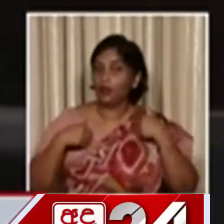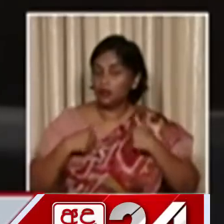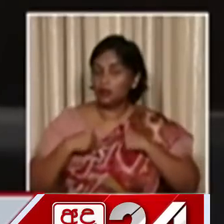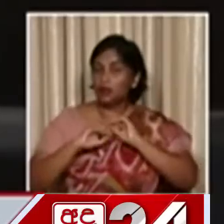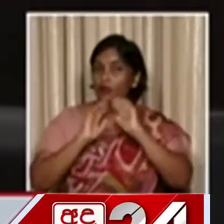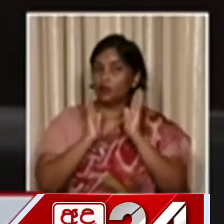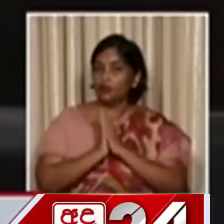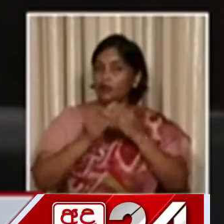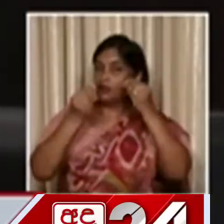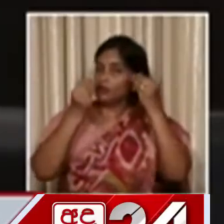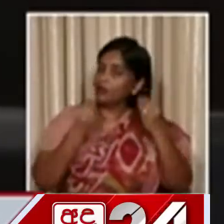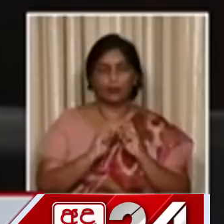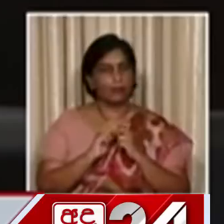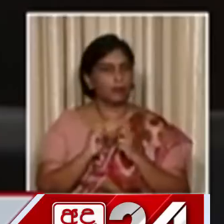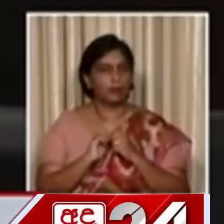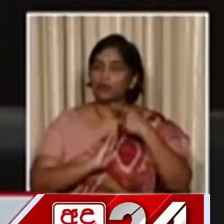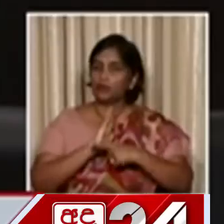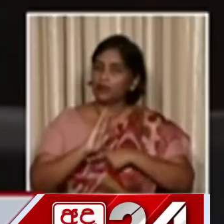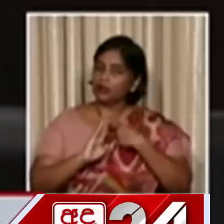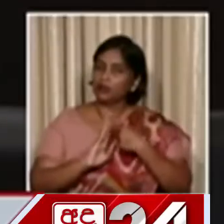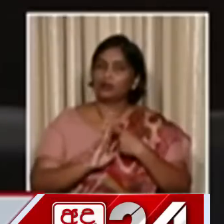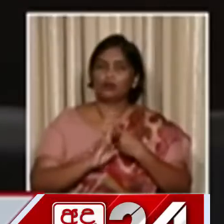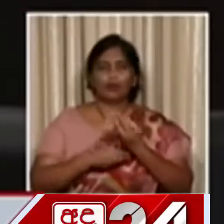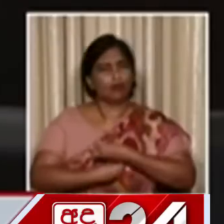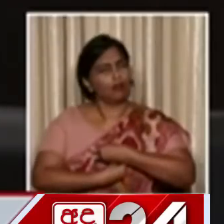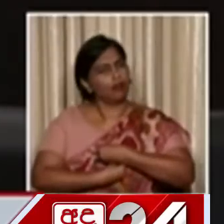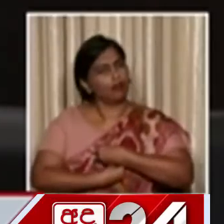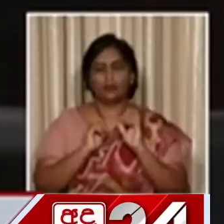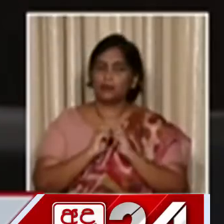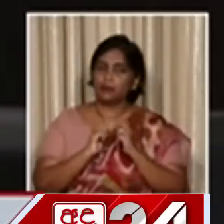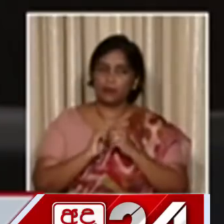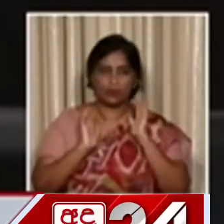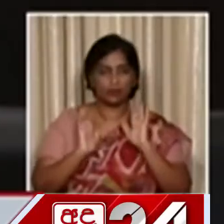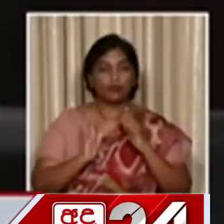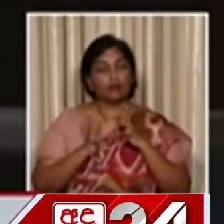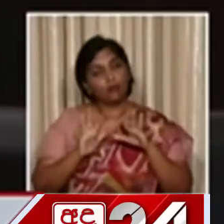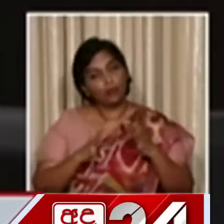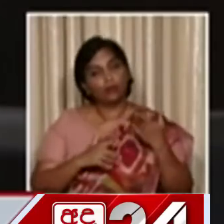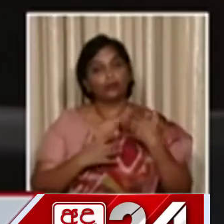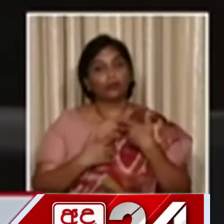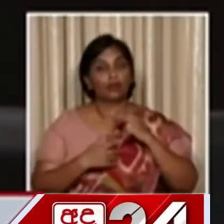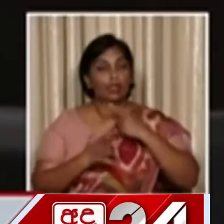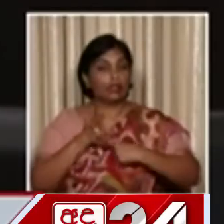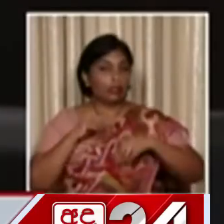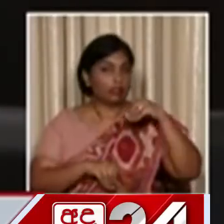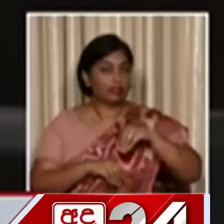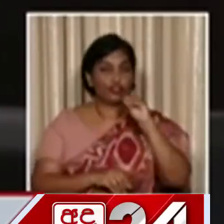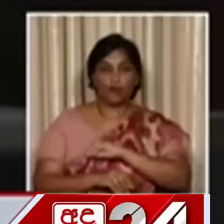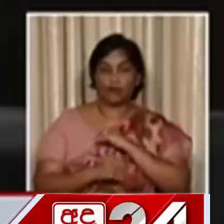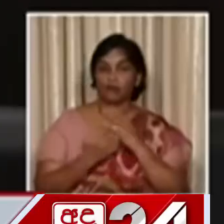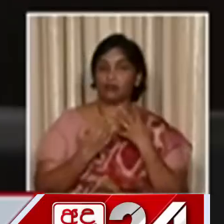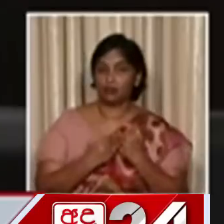පද්ධතිය විනාශ වෙලා ගියක් කමක් නැහැ. රට මකබෑ වෙලා ගියක් කමක් නැහැ. කොහොම හරි මේකෙන් අපි දේශපාලන වාසියක්